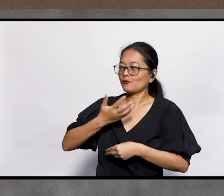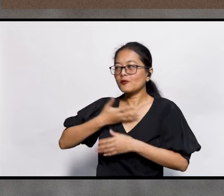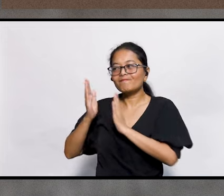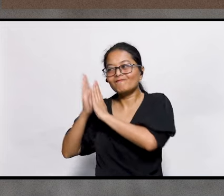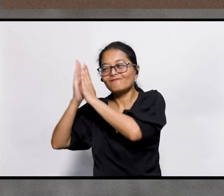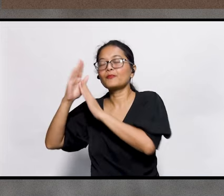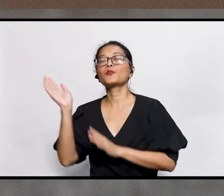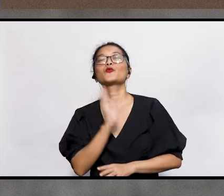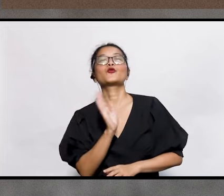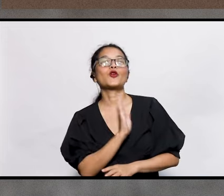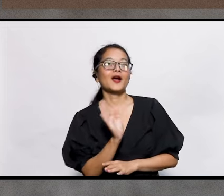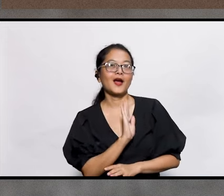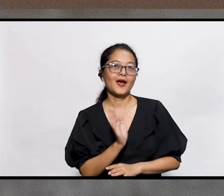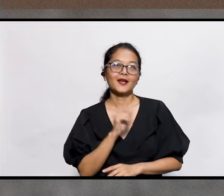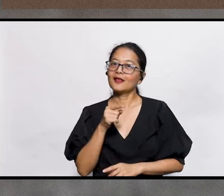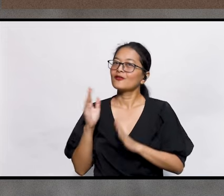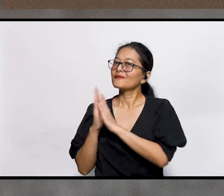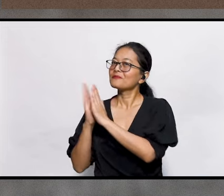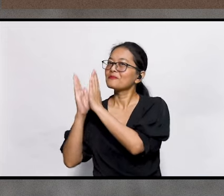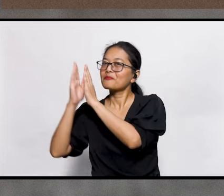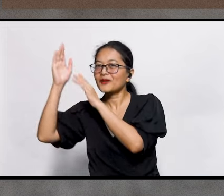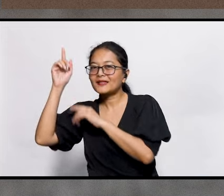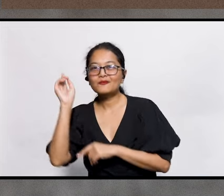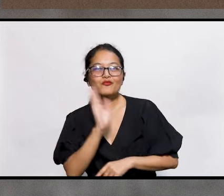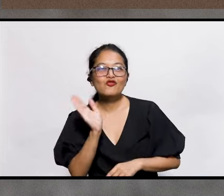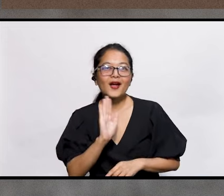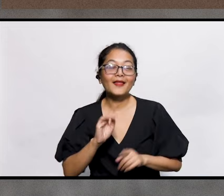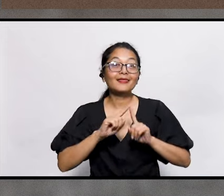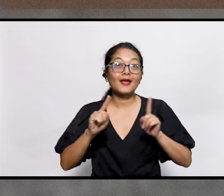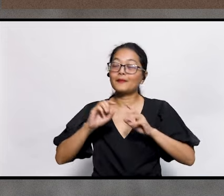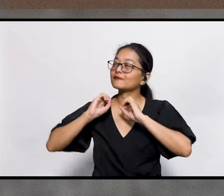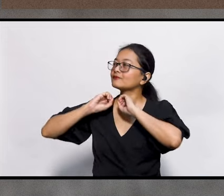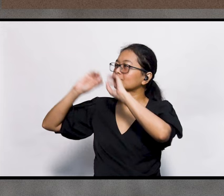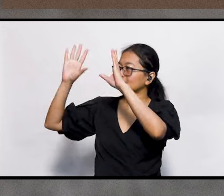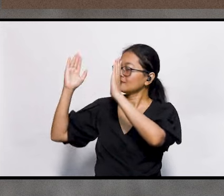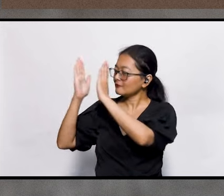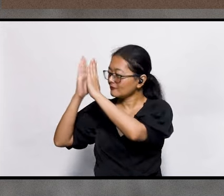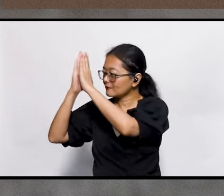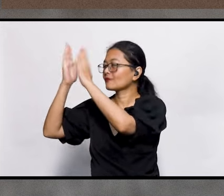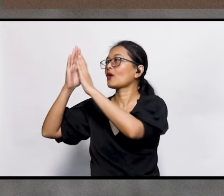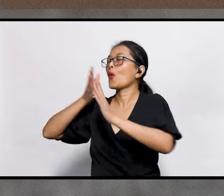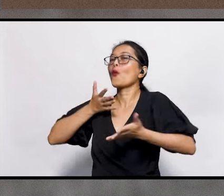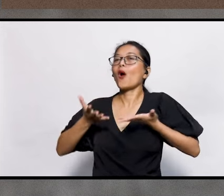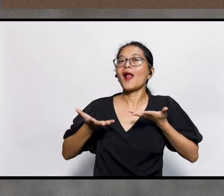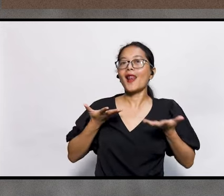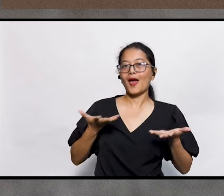praise tapi SH Ofa itu adalah if if